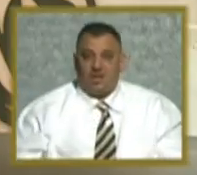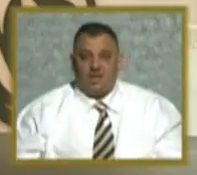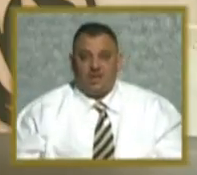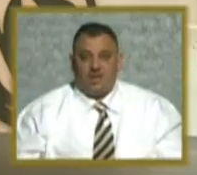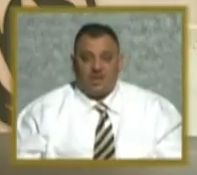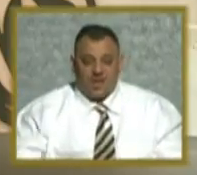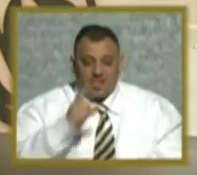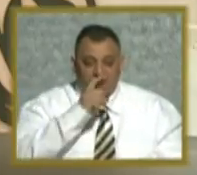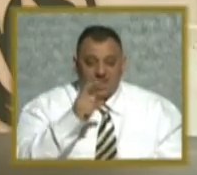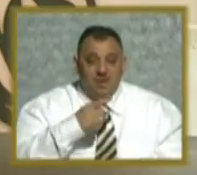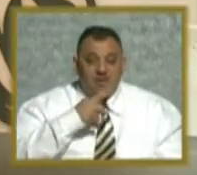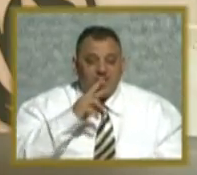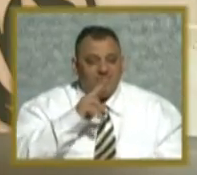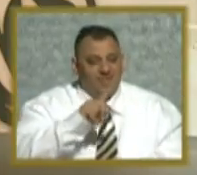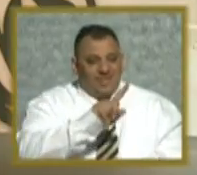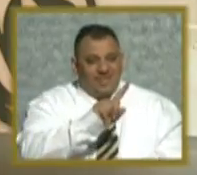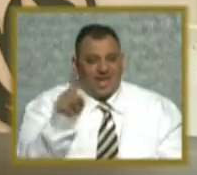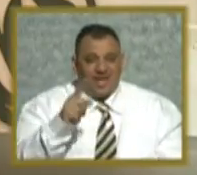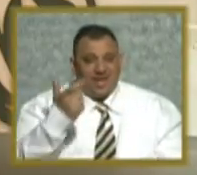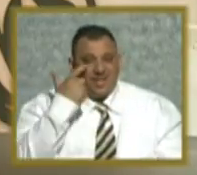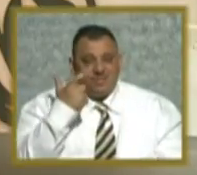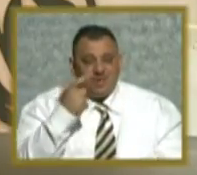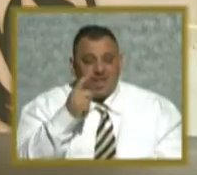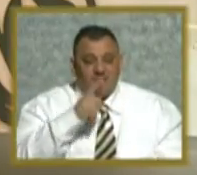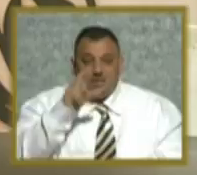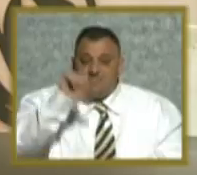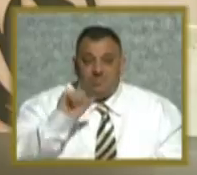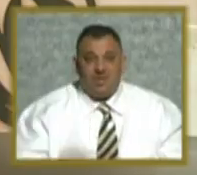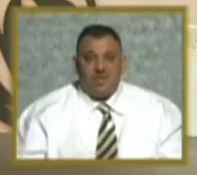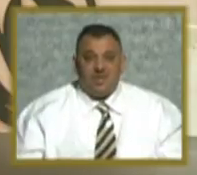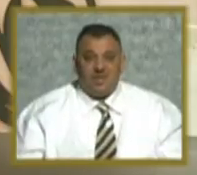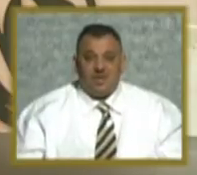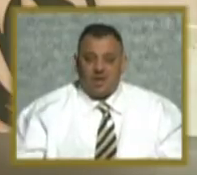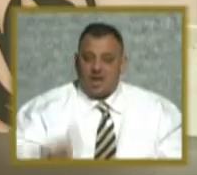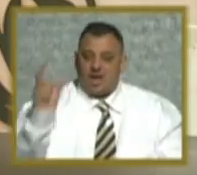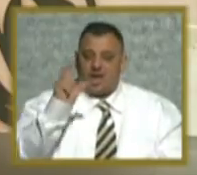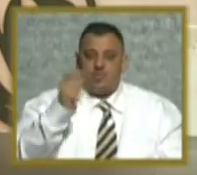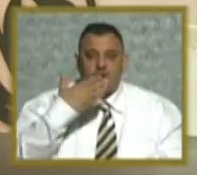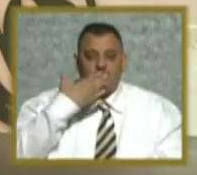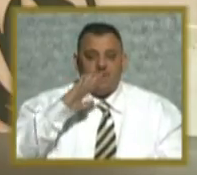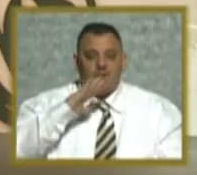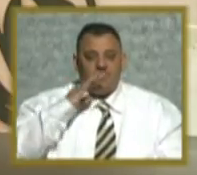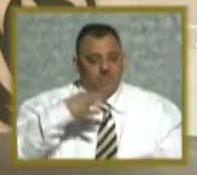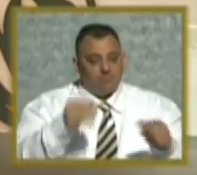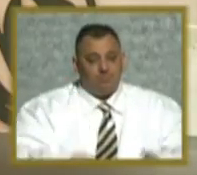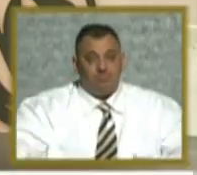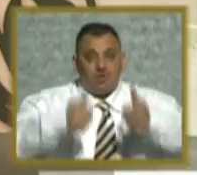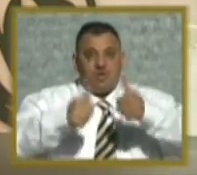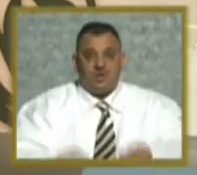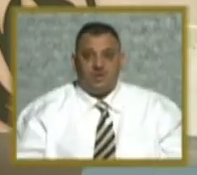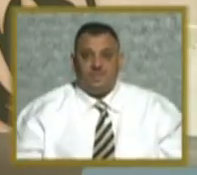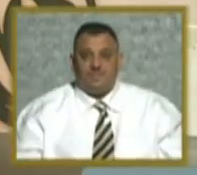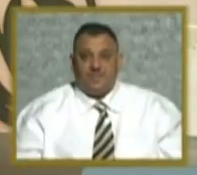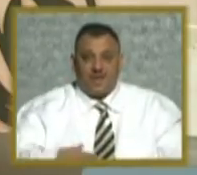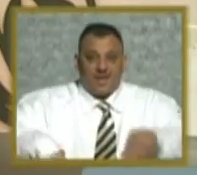بأن الدين يحتاج إلى الكذب حتى ينصر فهذا ليس بدين. دين الإسلام ولله الحمد يمثل نفسه. بعض الناس